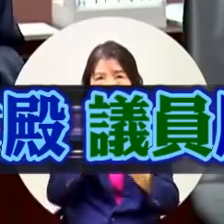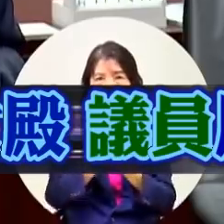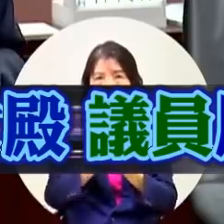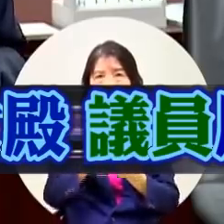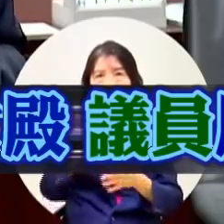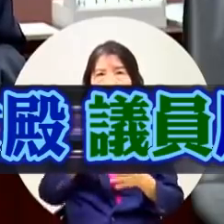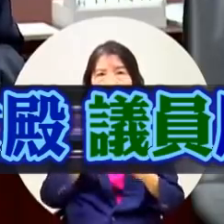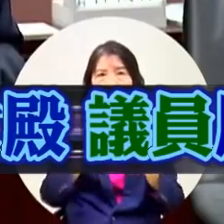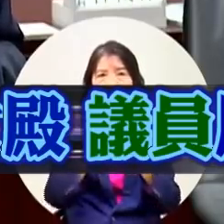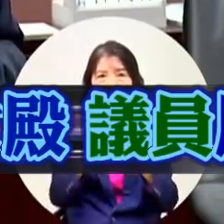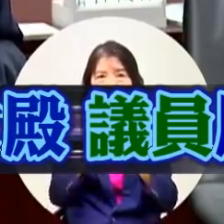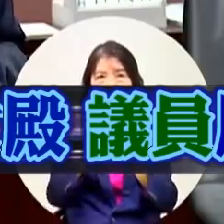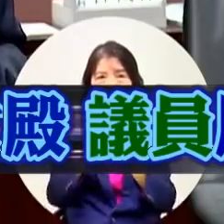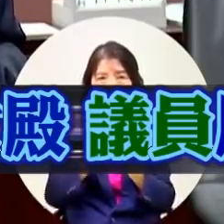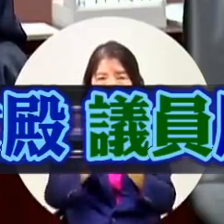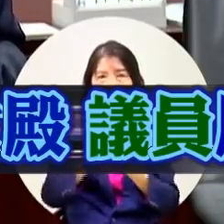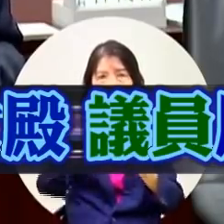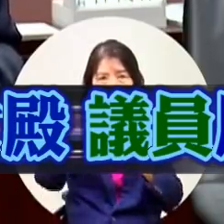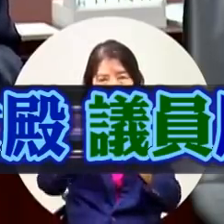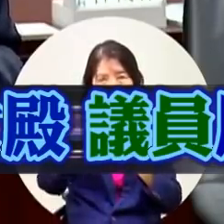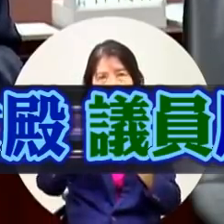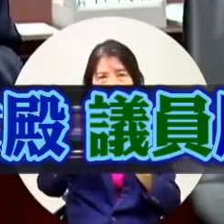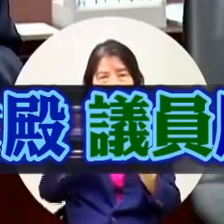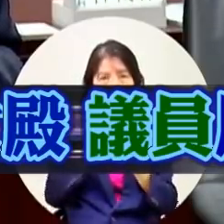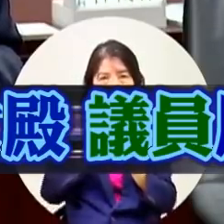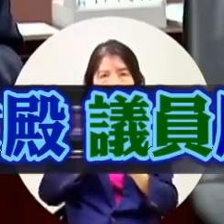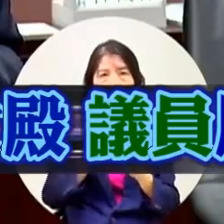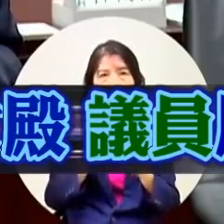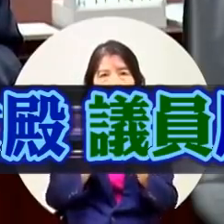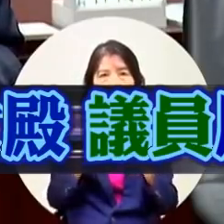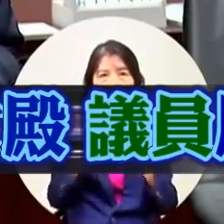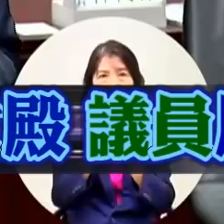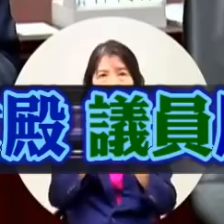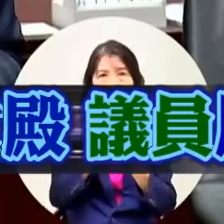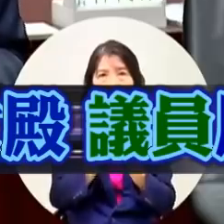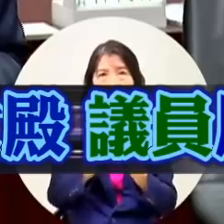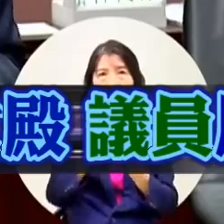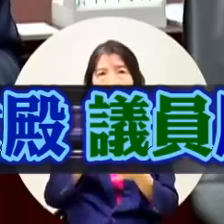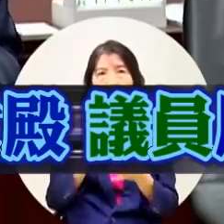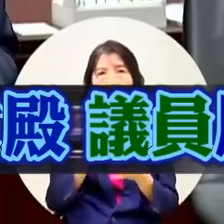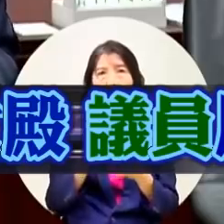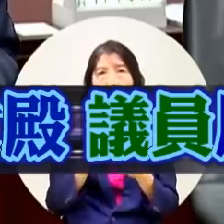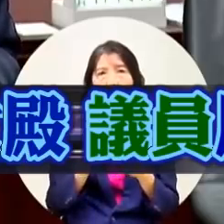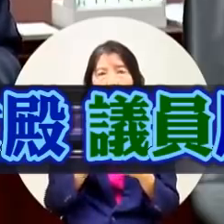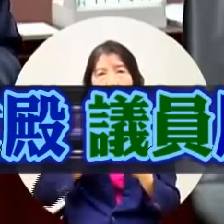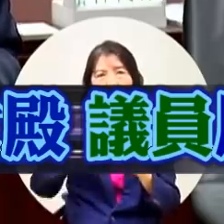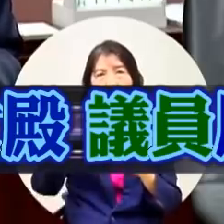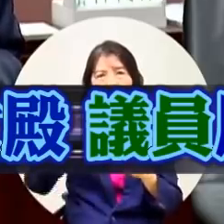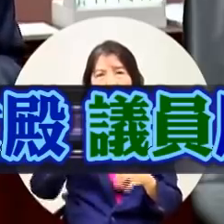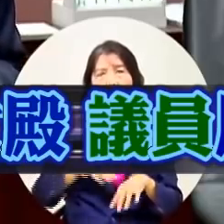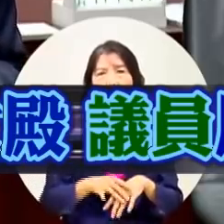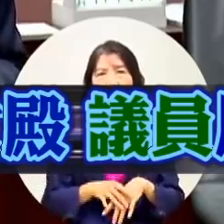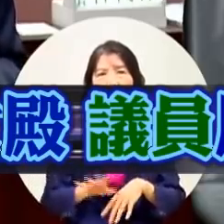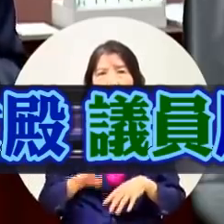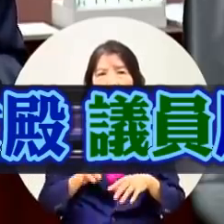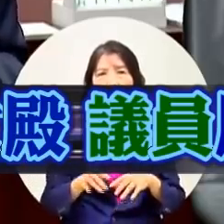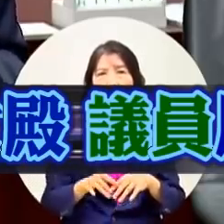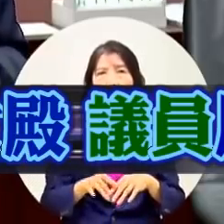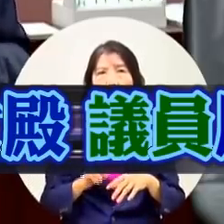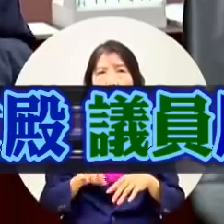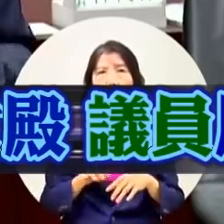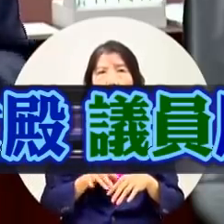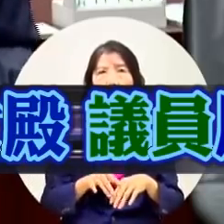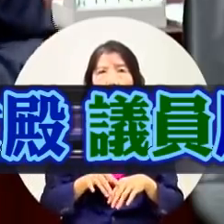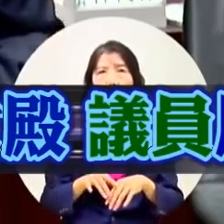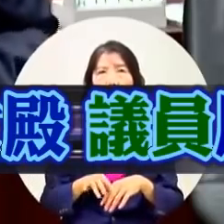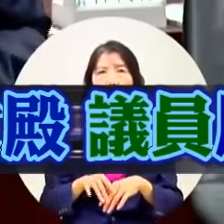我时间可不可以暂停？你现在干预我质询的时间，我可不可以暂停？ 你连些素质都无。 不是，议长，我时间可不可以暂停？议长，你现在是要拖我时